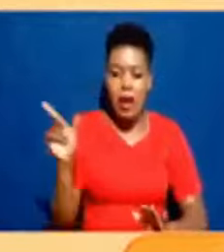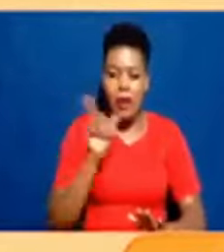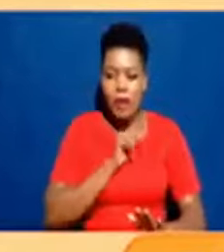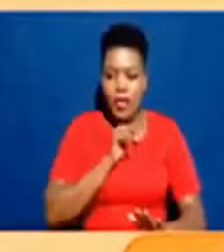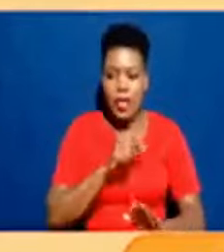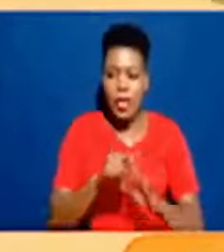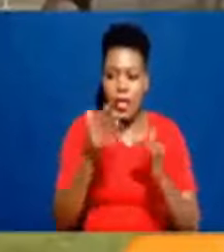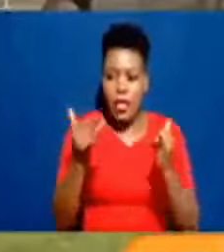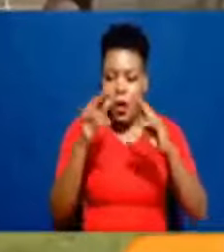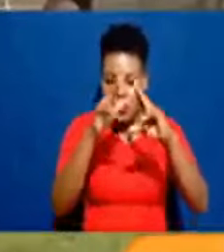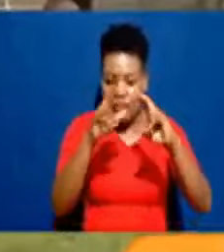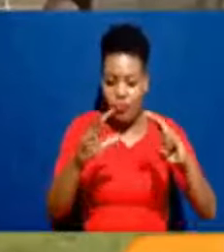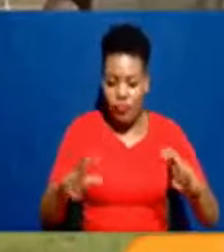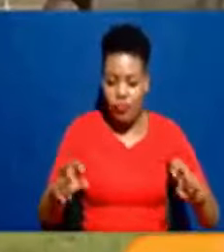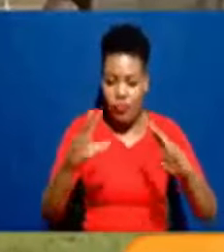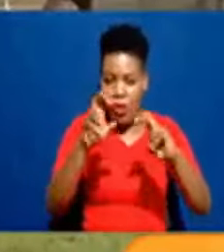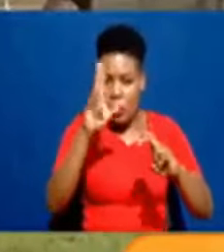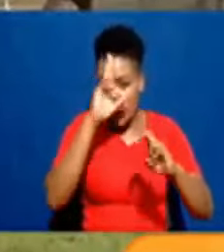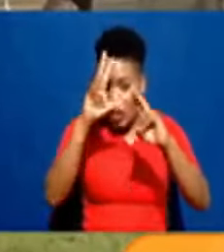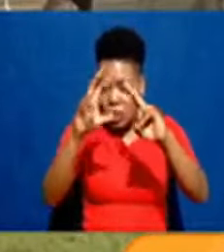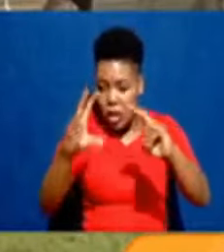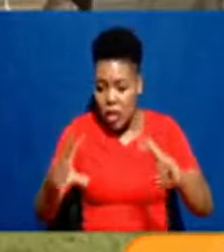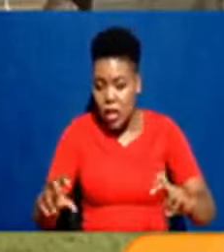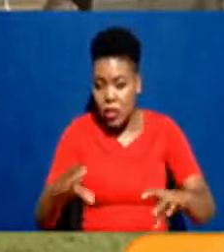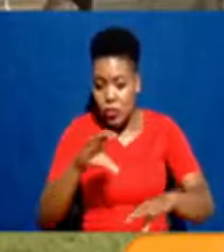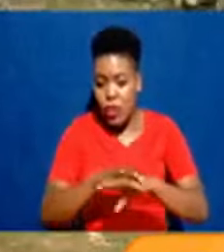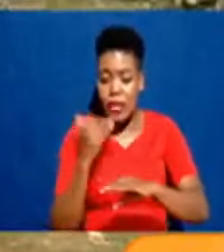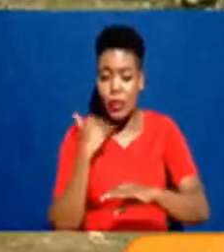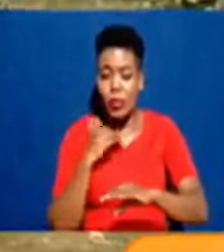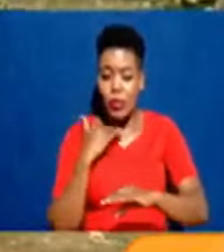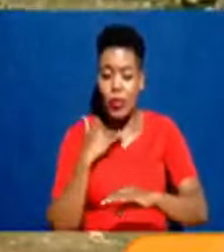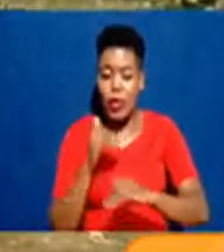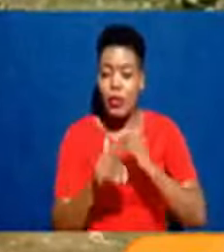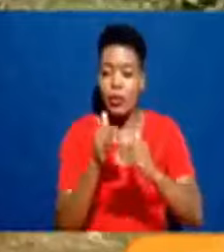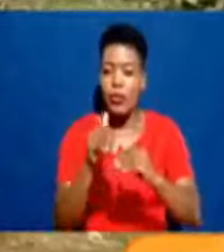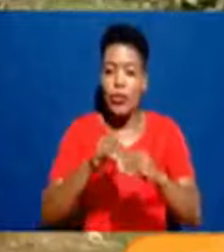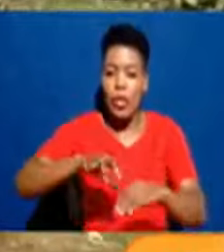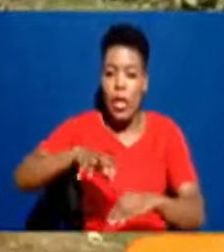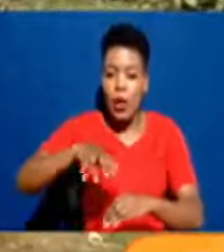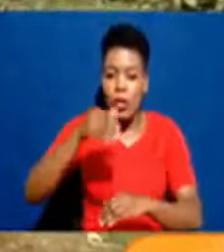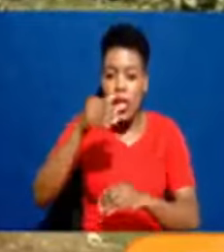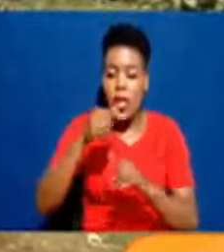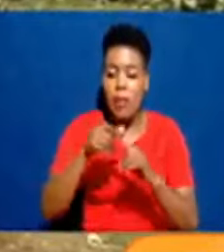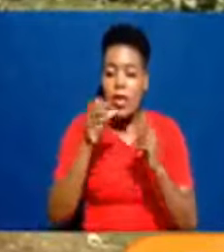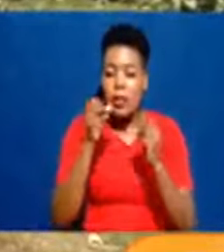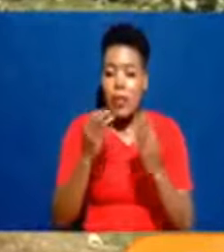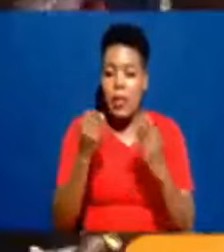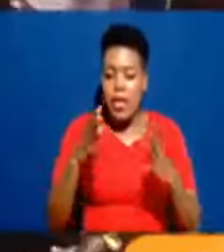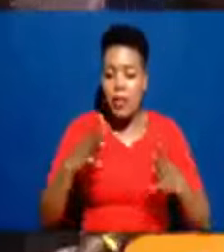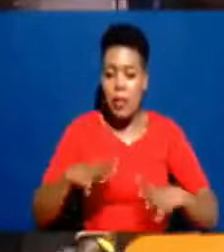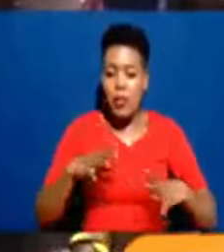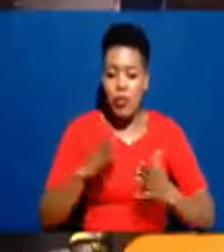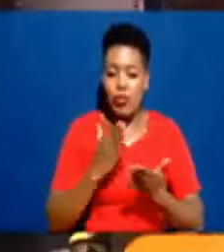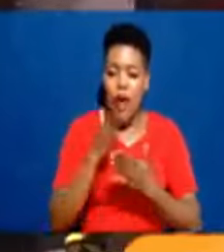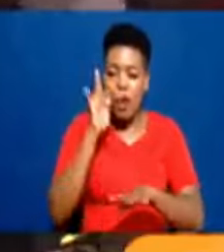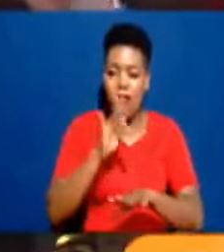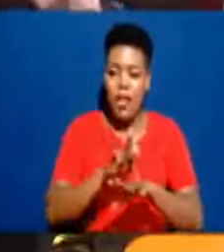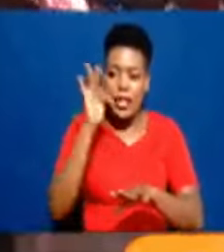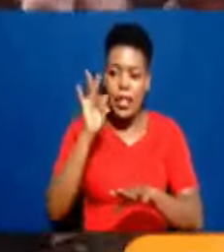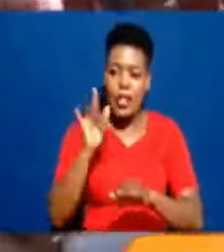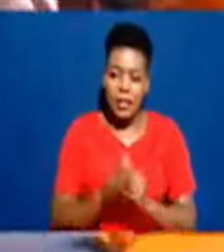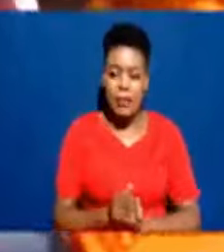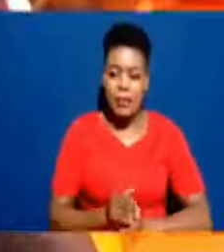Kwa sasa operesheni ya maafisa wa polisi kutoka vitengo mbalimbali inaendelea, huku idadi ya watu isiyojulikana wakiachwa na